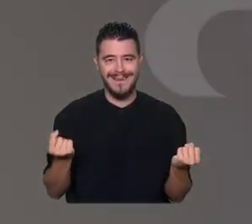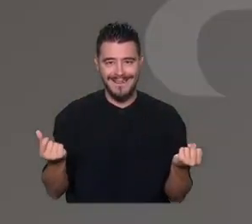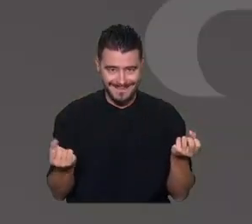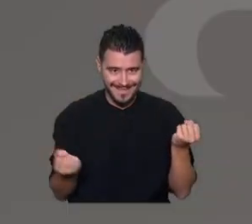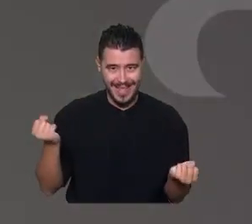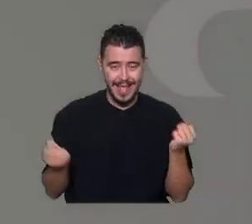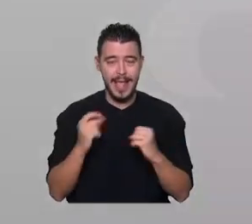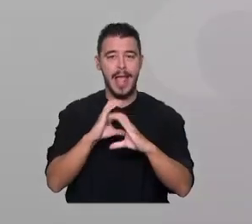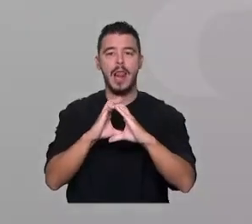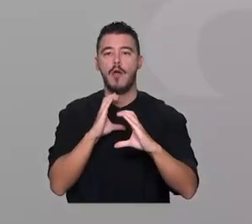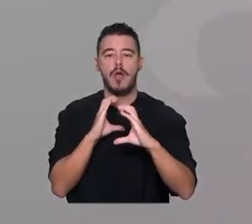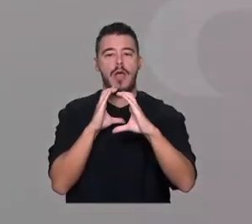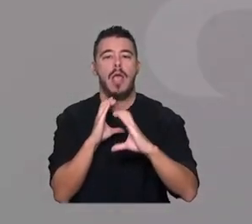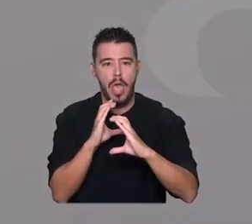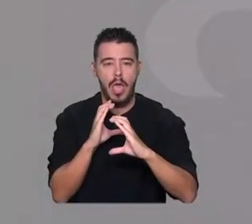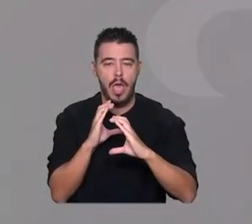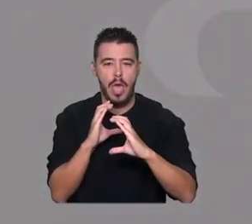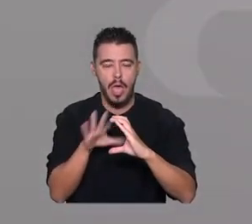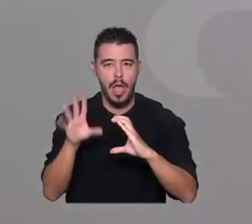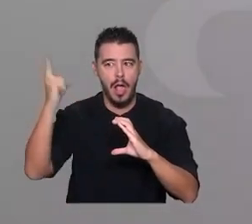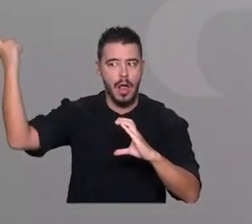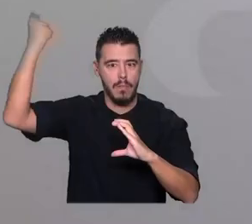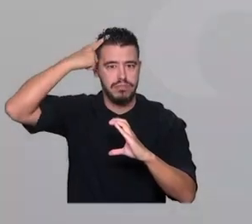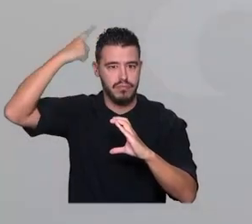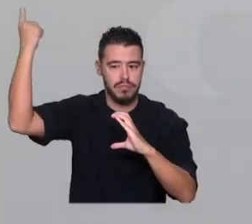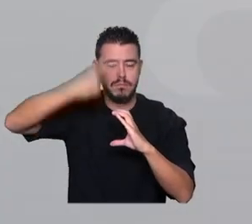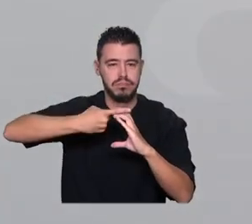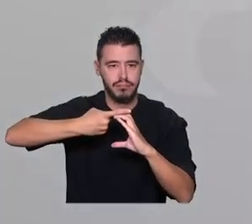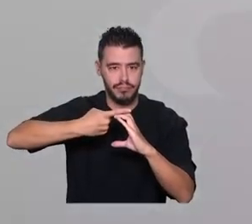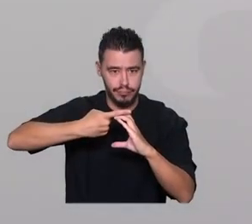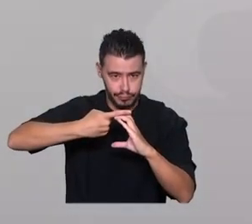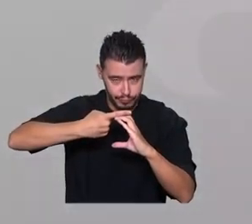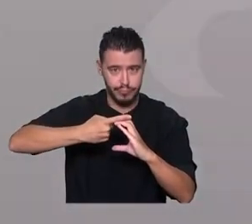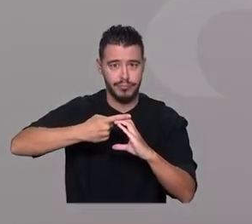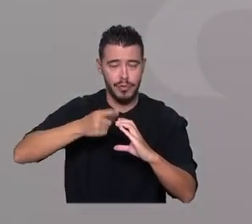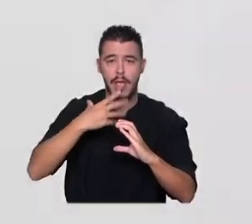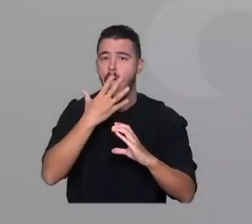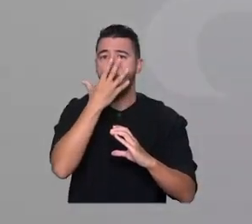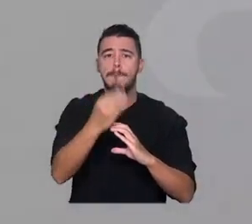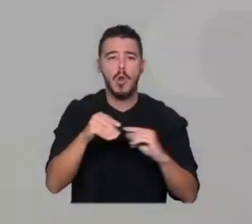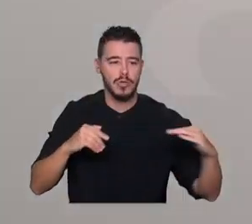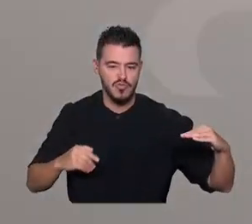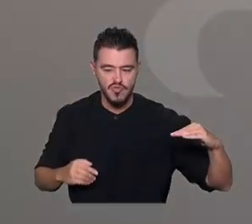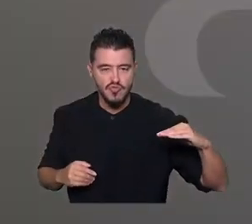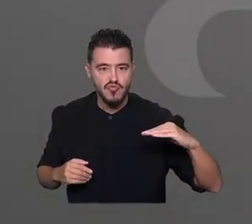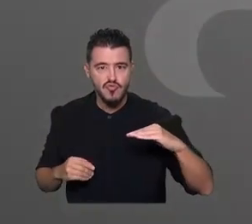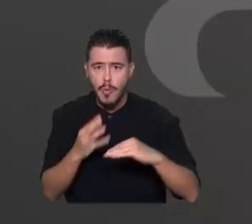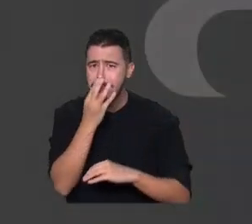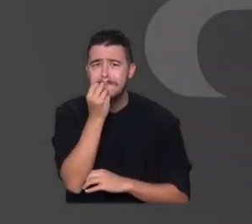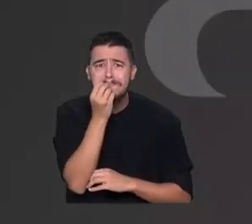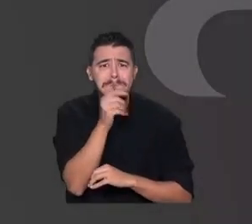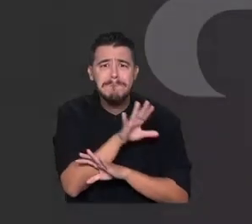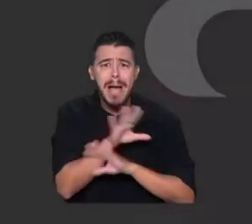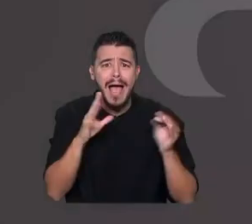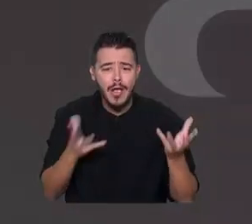μια εικόνα η οποία... μας λένε οι κάτοικοι της περιοχής ότι συμβαίνει συχνά εξαιτίας της κίνησης. Στο